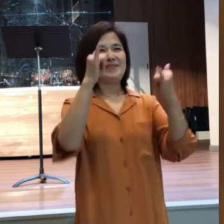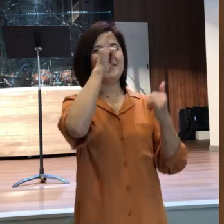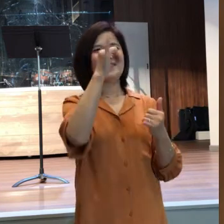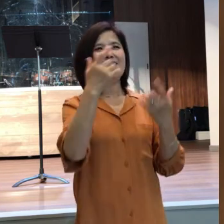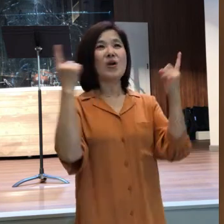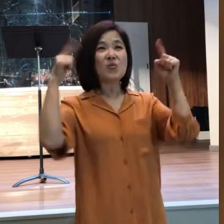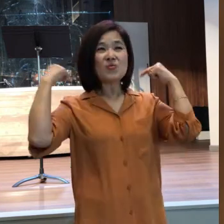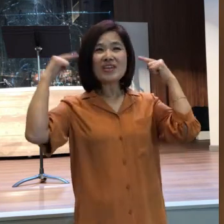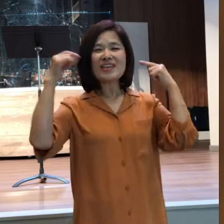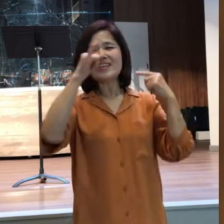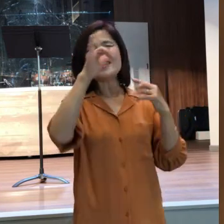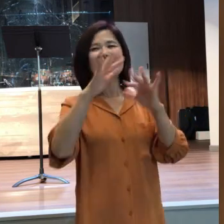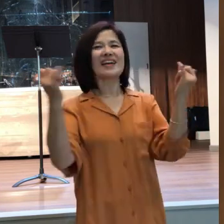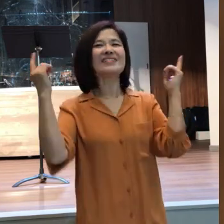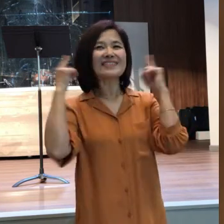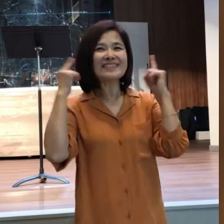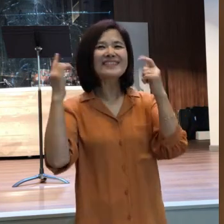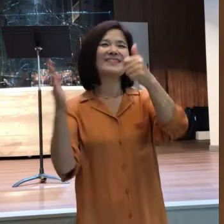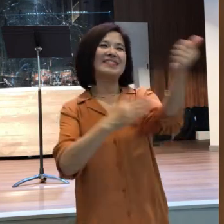귀 있는 자는 들을지어다.